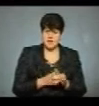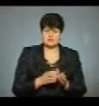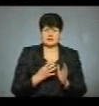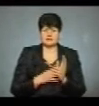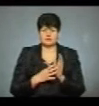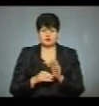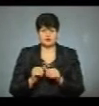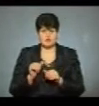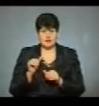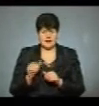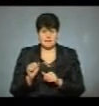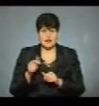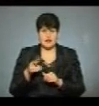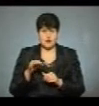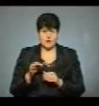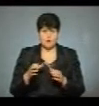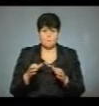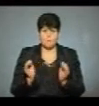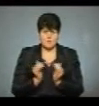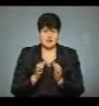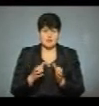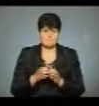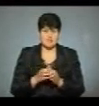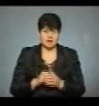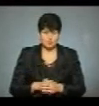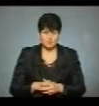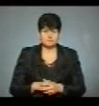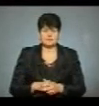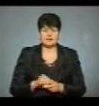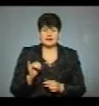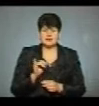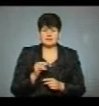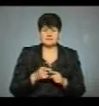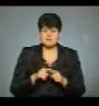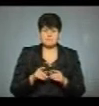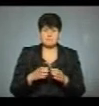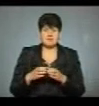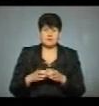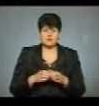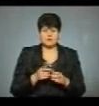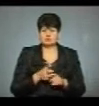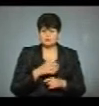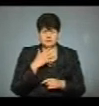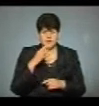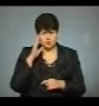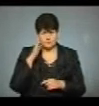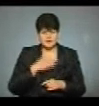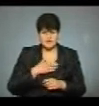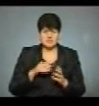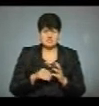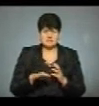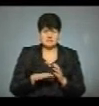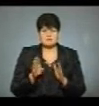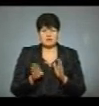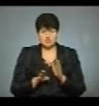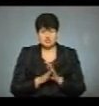90-й окремий аеромобільний батальйон. Ну і, звичайно, в даних підрозділах дуже багато хлопців, наших земляків, вихідців з